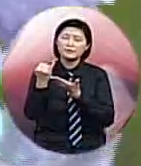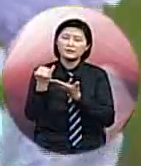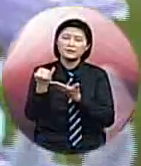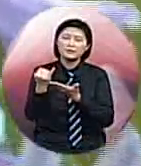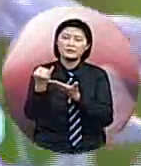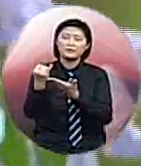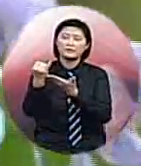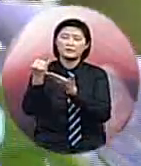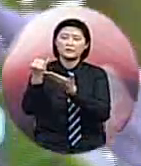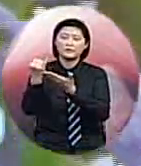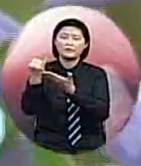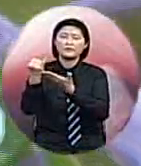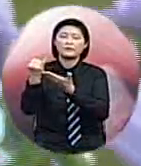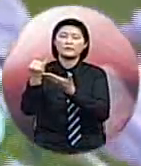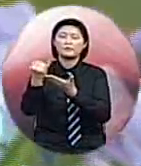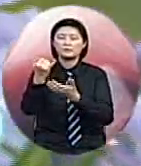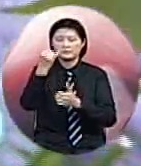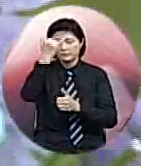러버니요